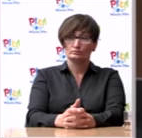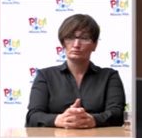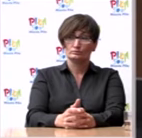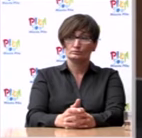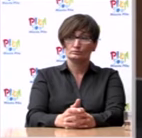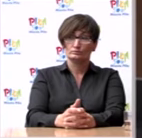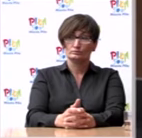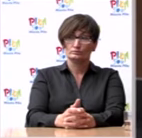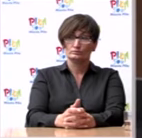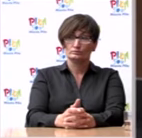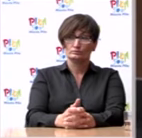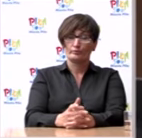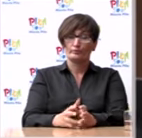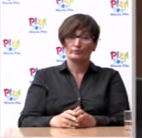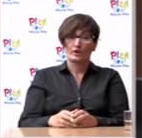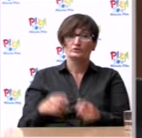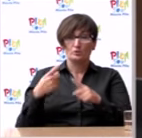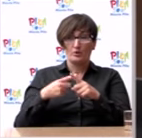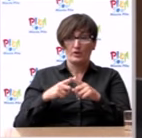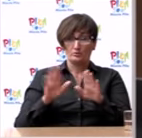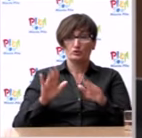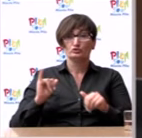Mamy jednak pewien problem techniczny.